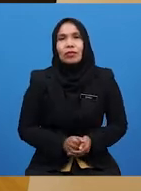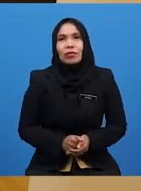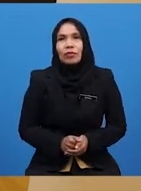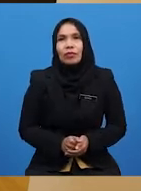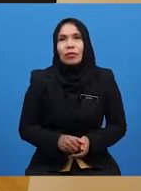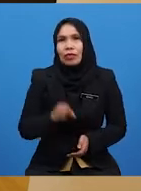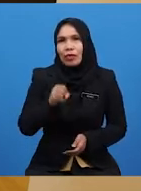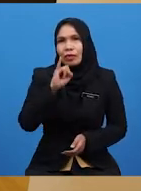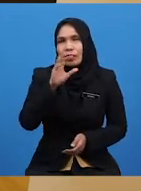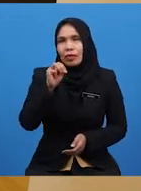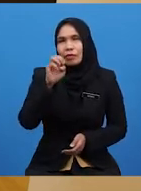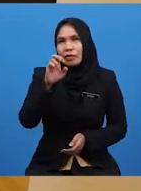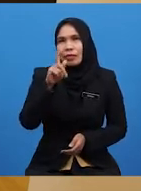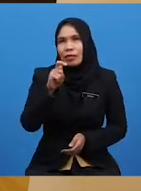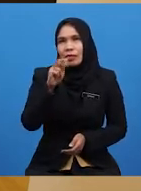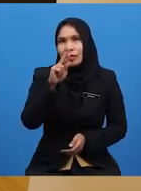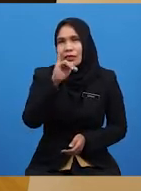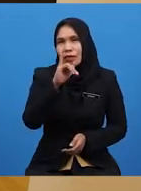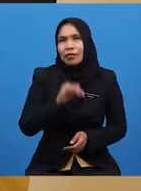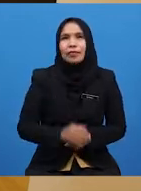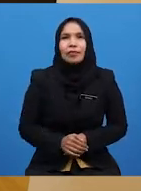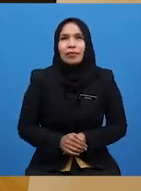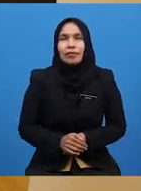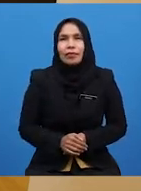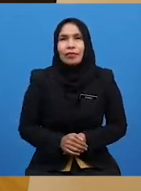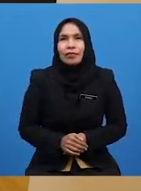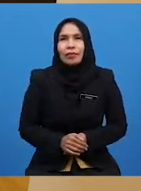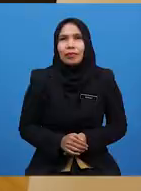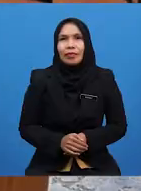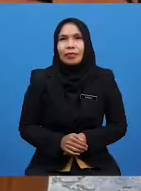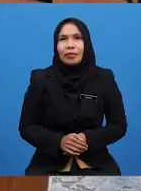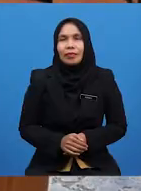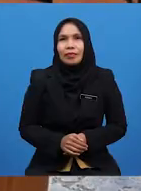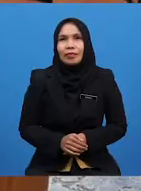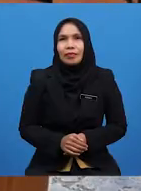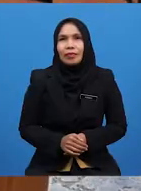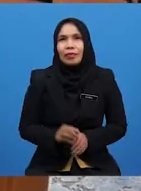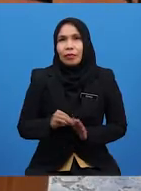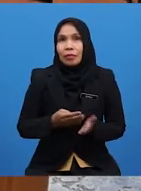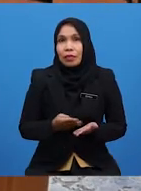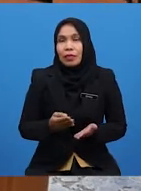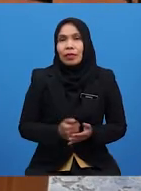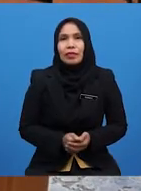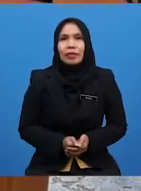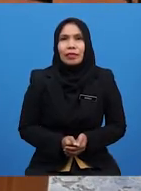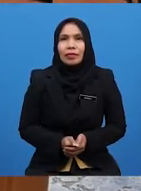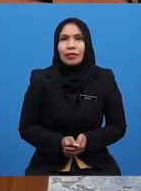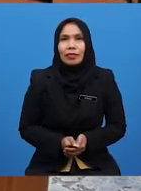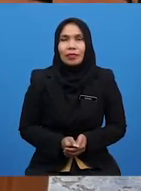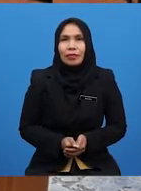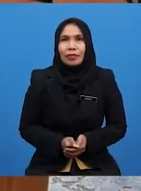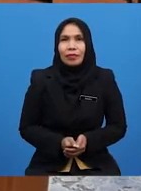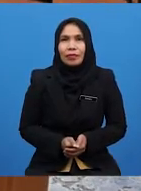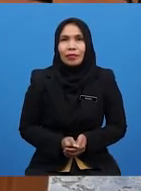setara terhadap wishful orang yang melihatnya asimetri atau tidak